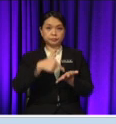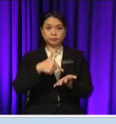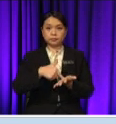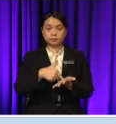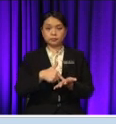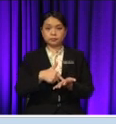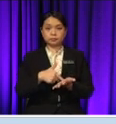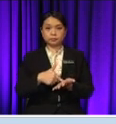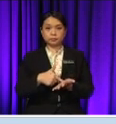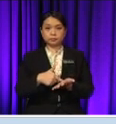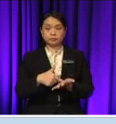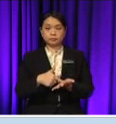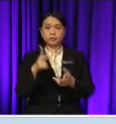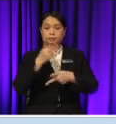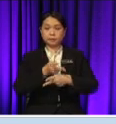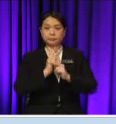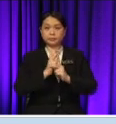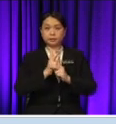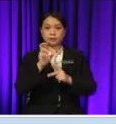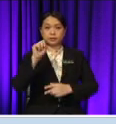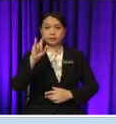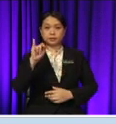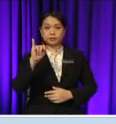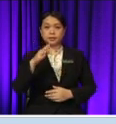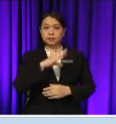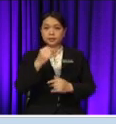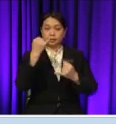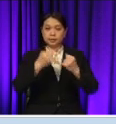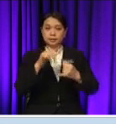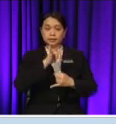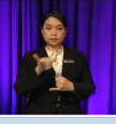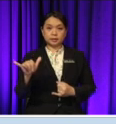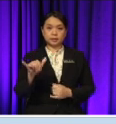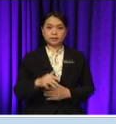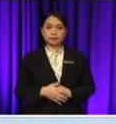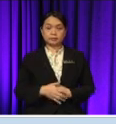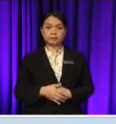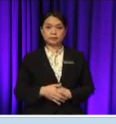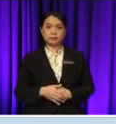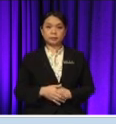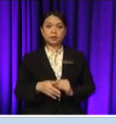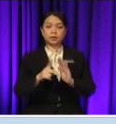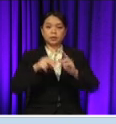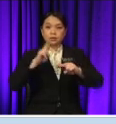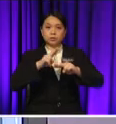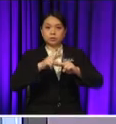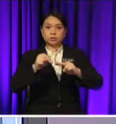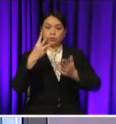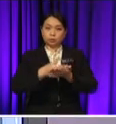semasa yaitu pinjaman Siti akhirnya banyak kedudukan keuangan kita